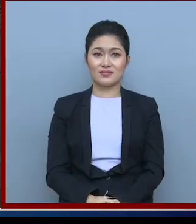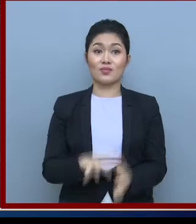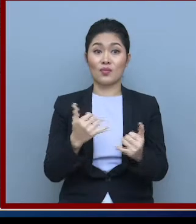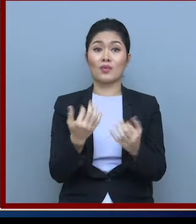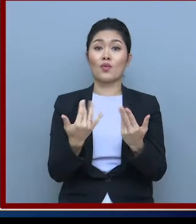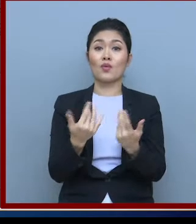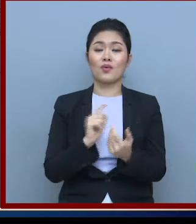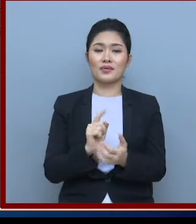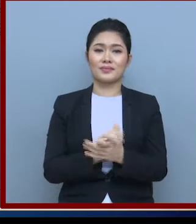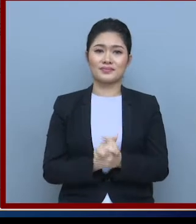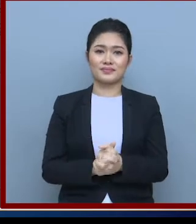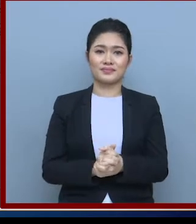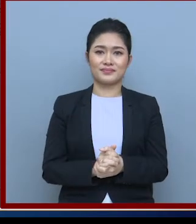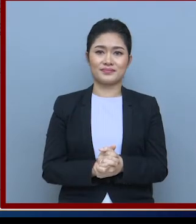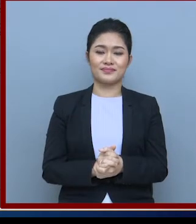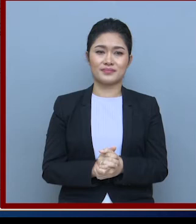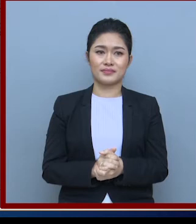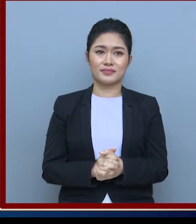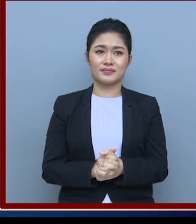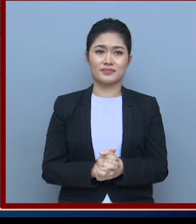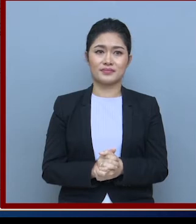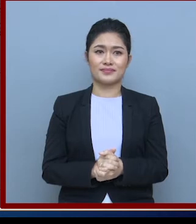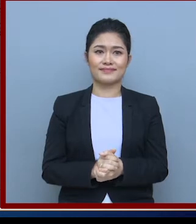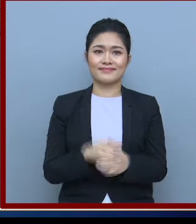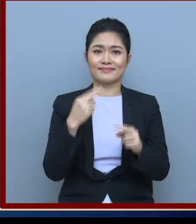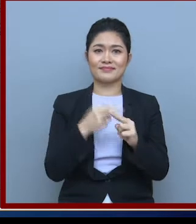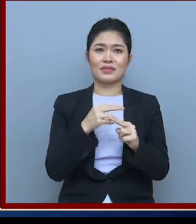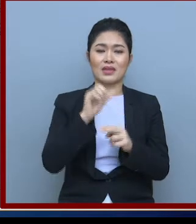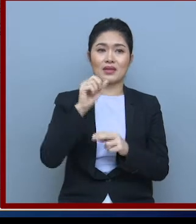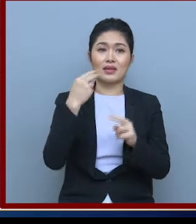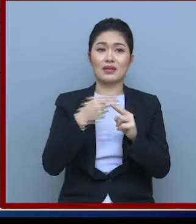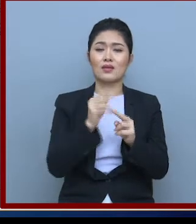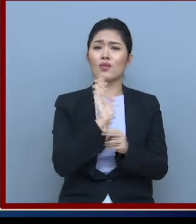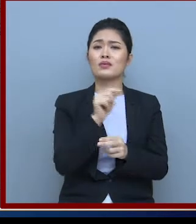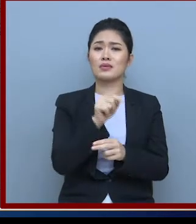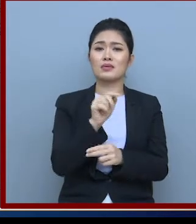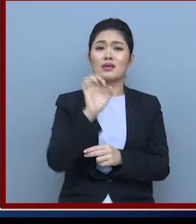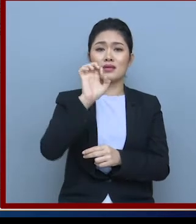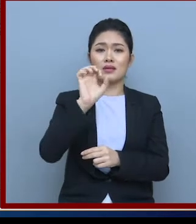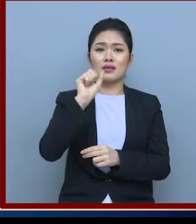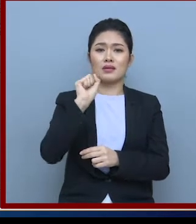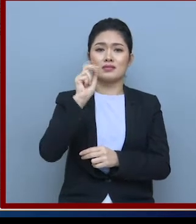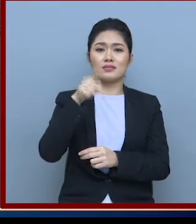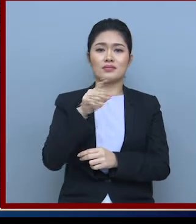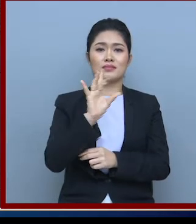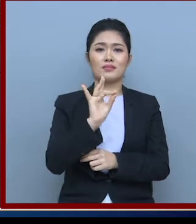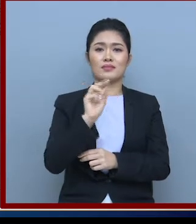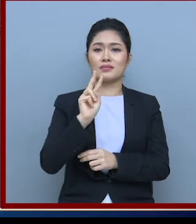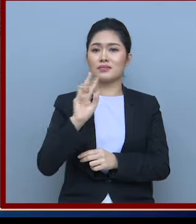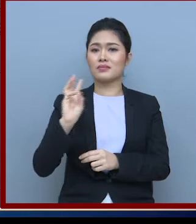ระหว่างรอนะครับก็คือ ESP 826จริงๆแล้วนะครับก็คือตัวนี้นะครับ